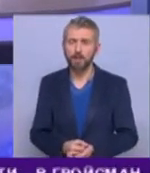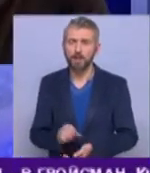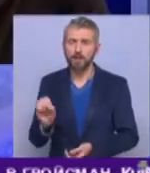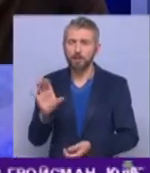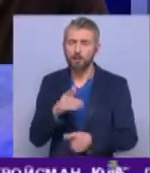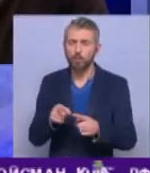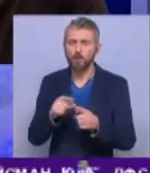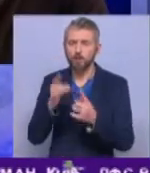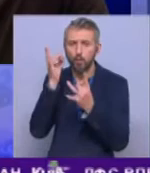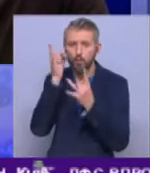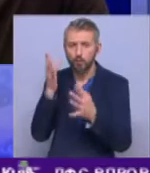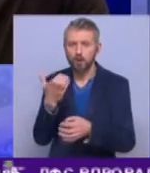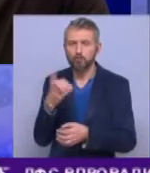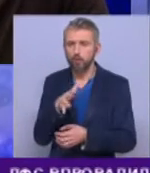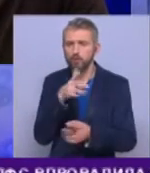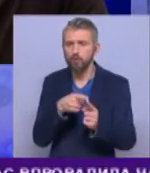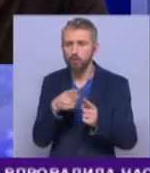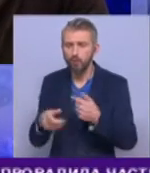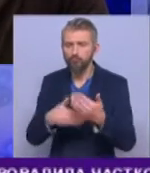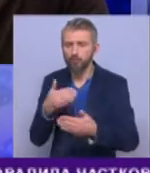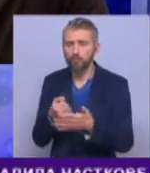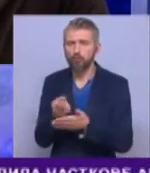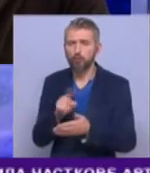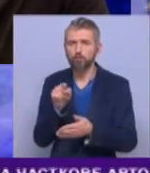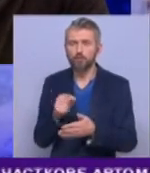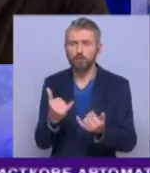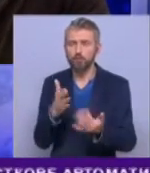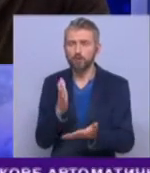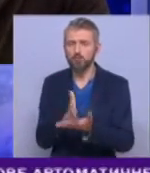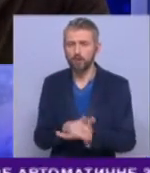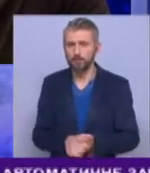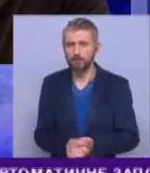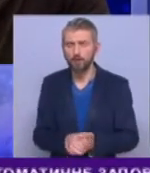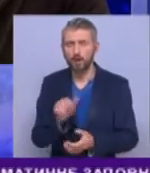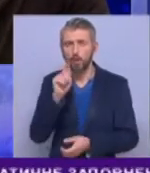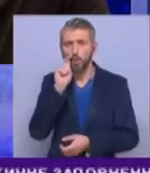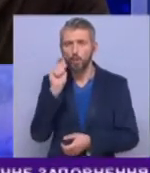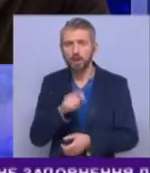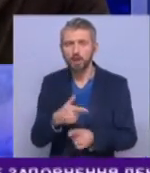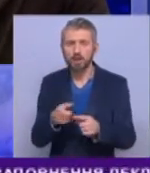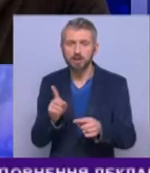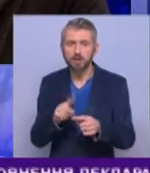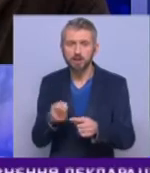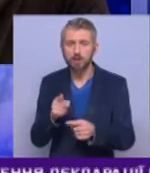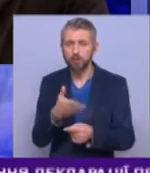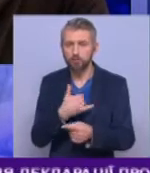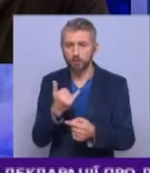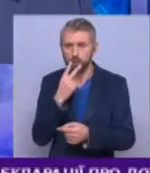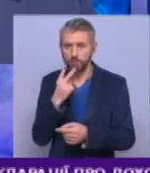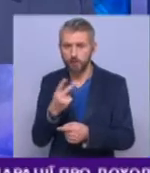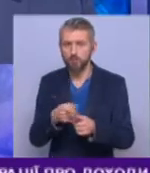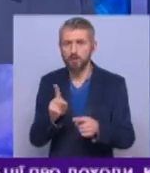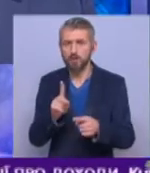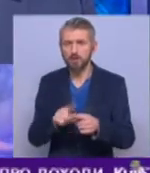це культура. Вона сотні років йшла до того, що вона сьогодні має. А Україна – це те, що ми сьогодні бачимо. Так?